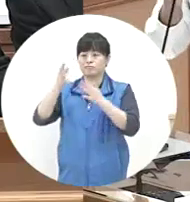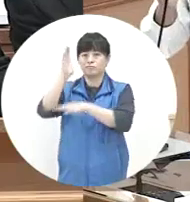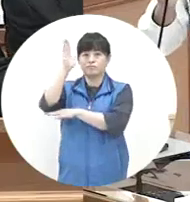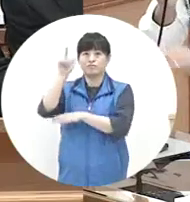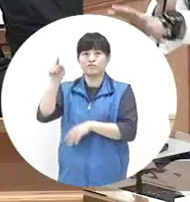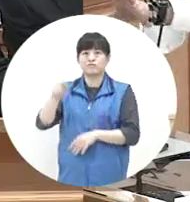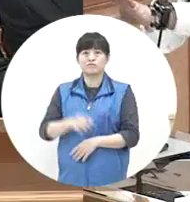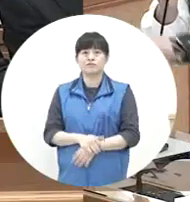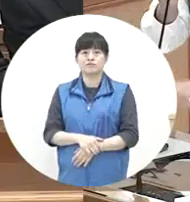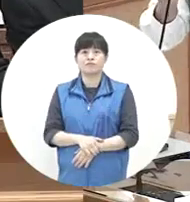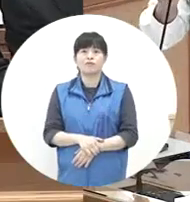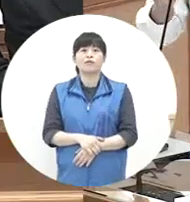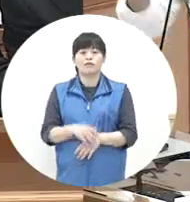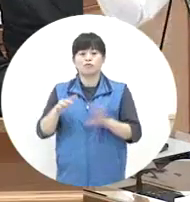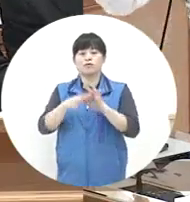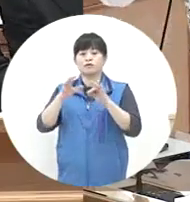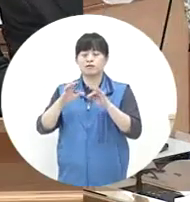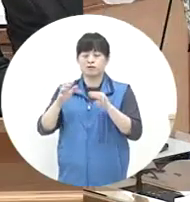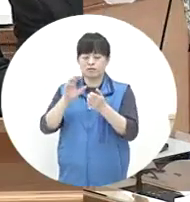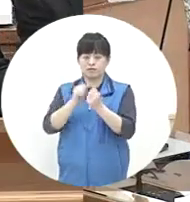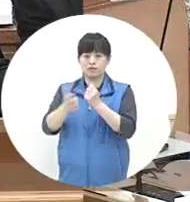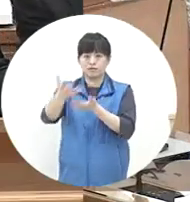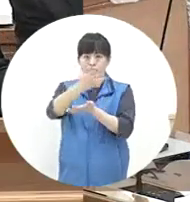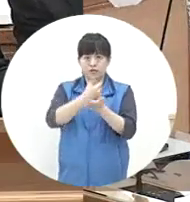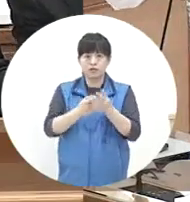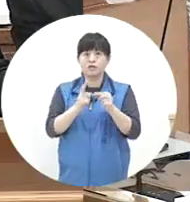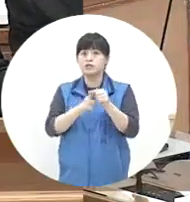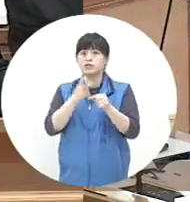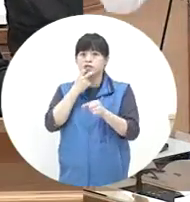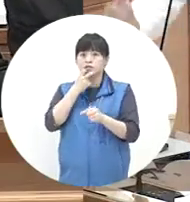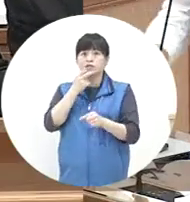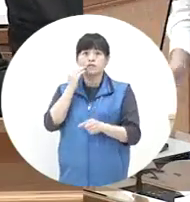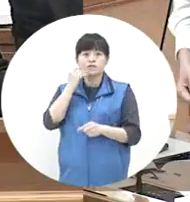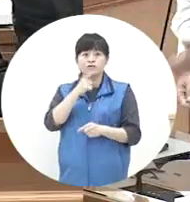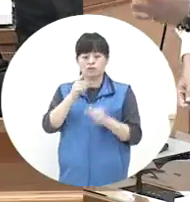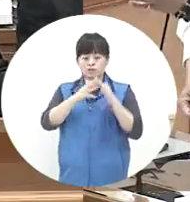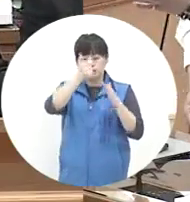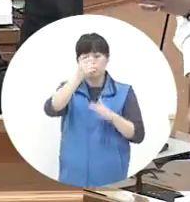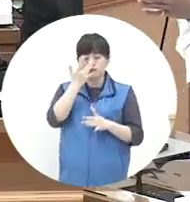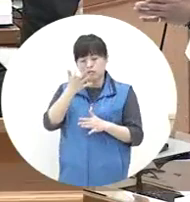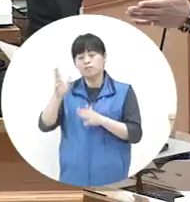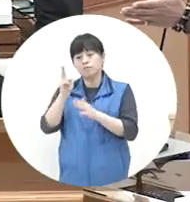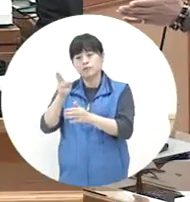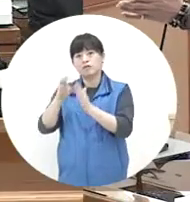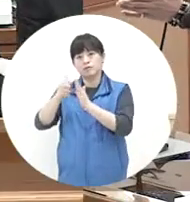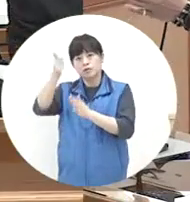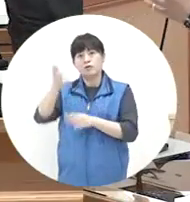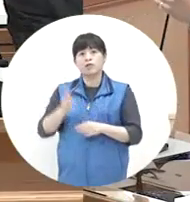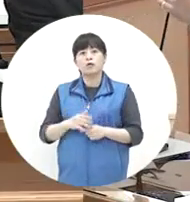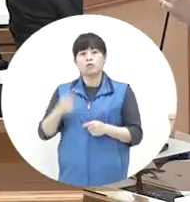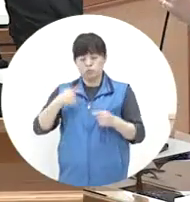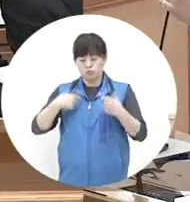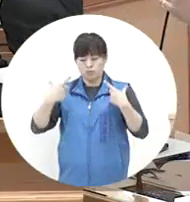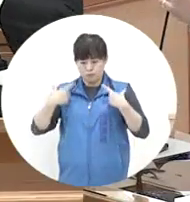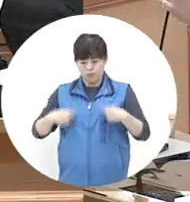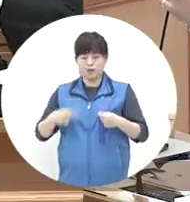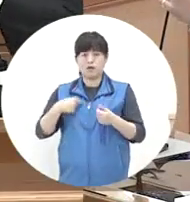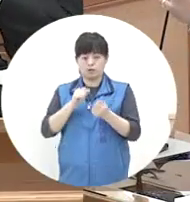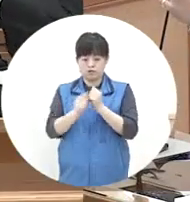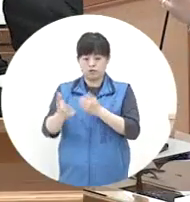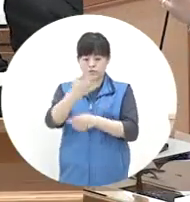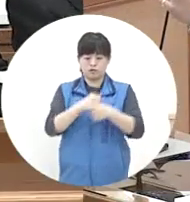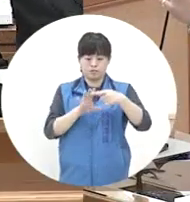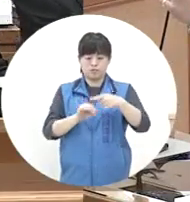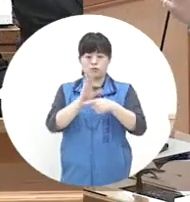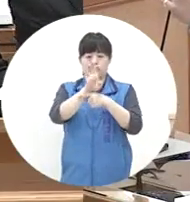这属于 因为我们所有的税收， 没关系， 中央 市场如果不懂的话，是请局长回答。 我们本来就中我们的税收